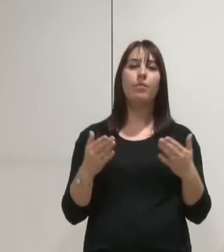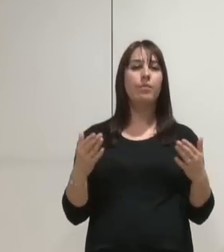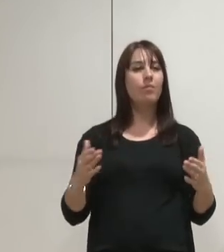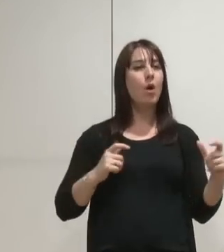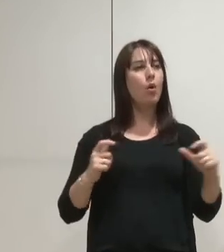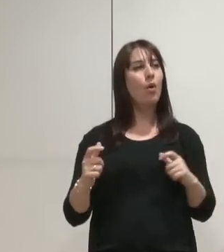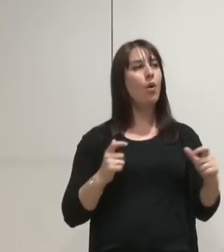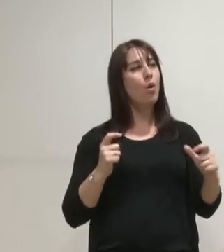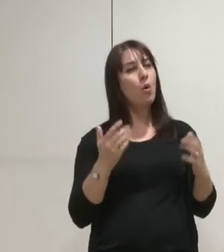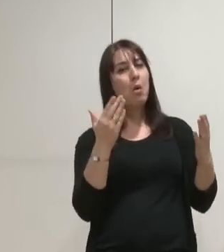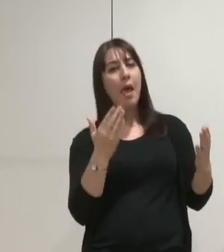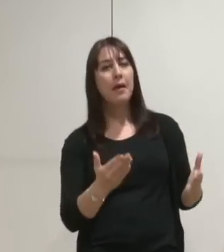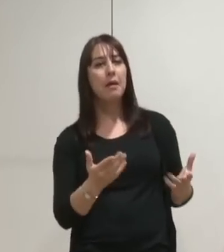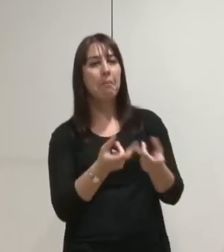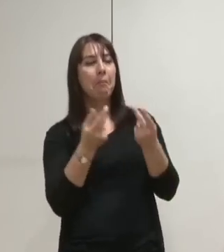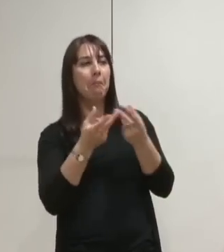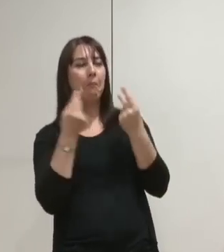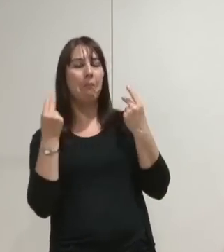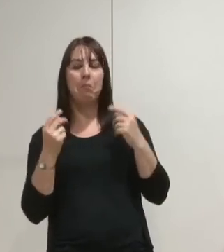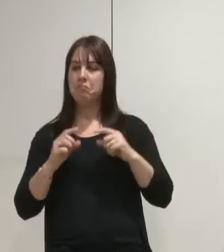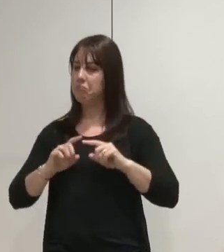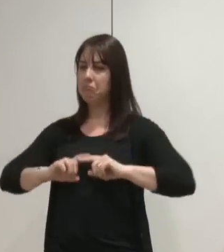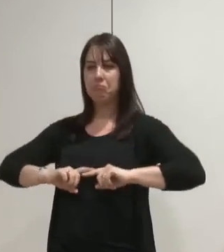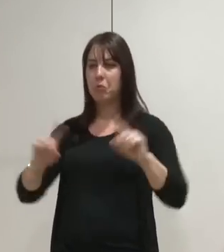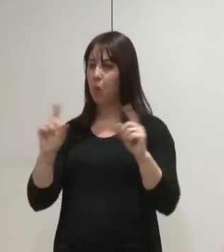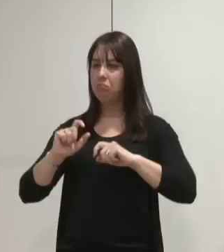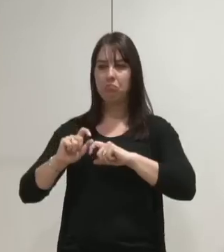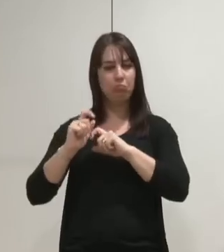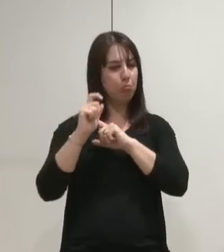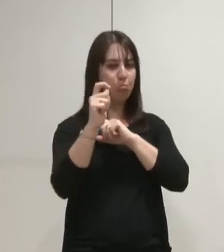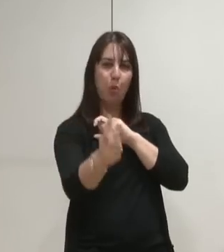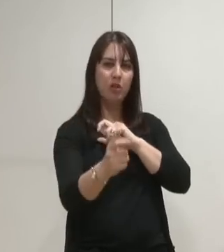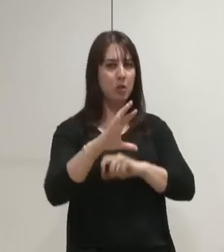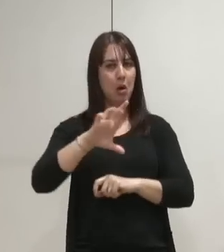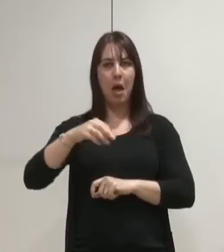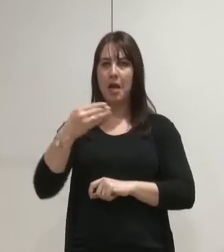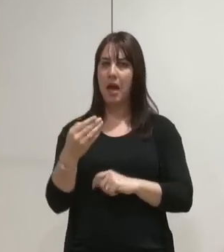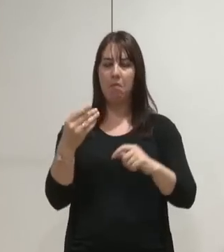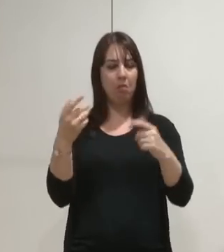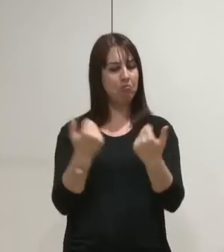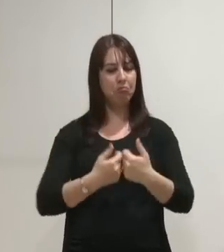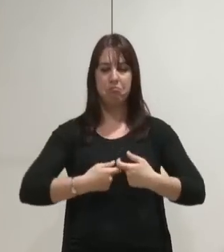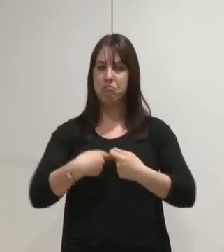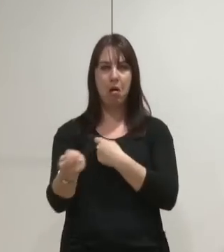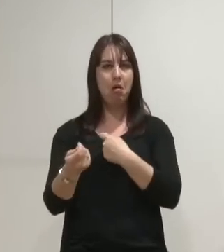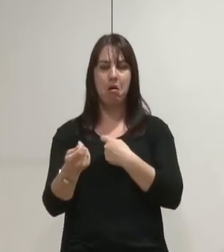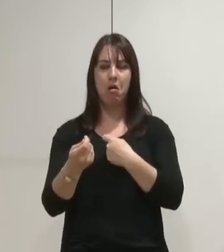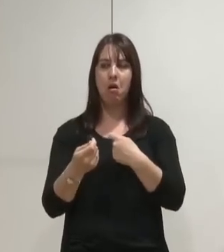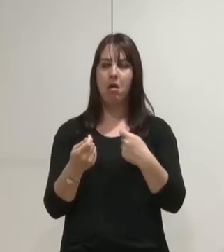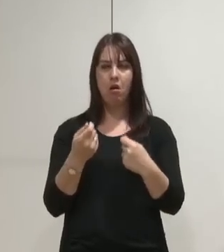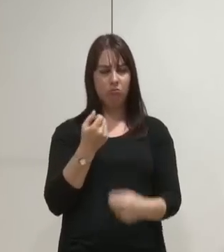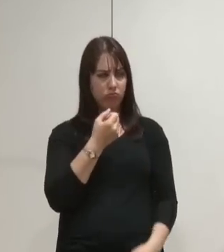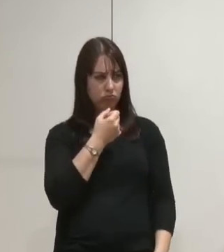collègue dit que cela ne s'applique pas à la procédure des crèmes je suis